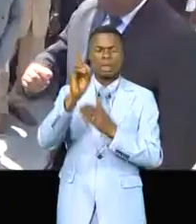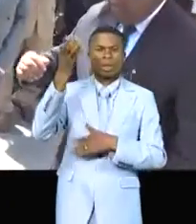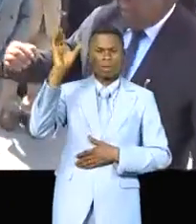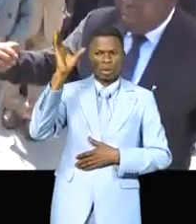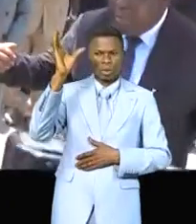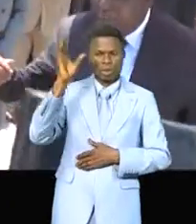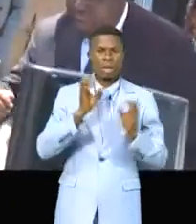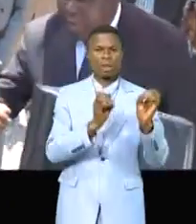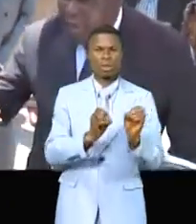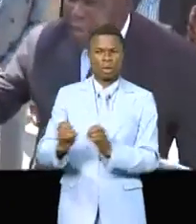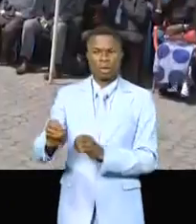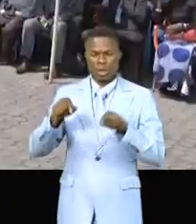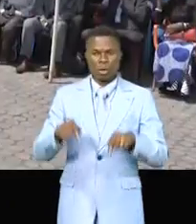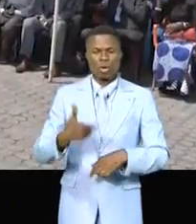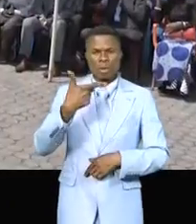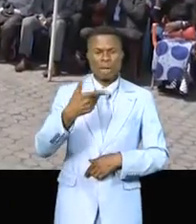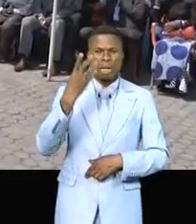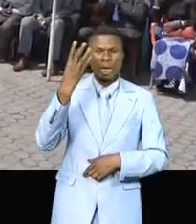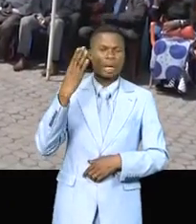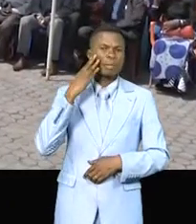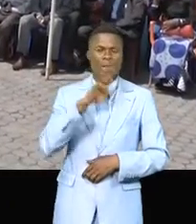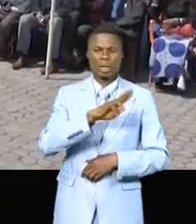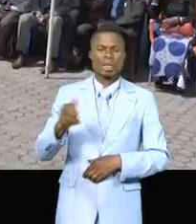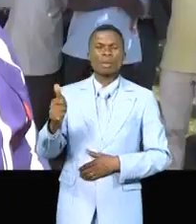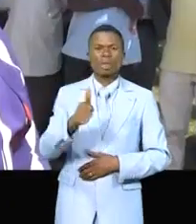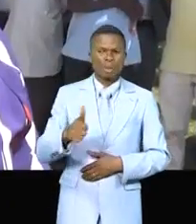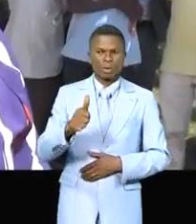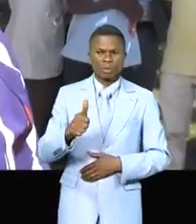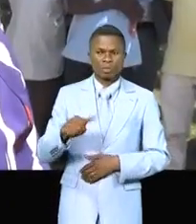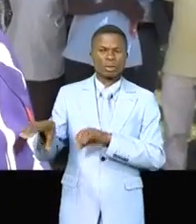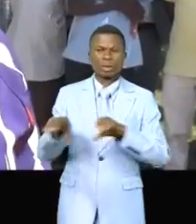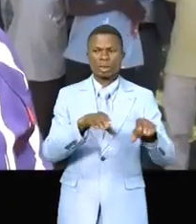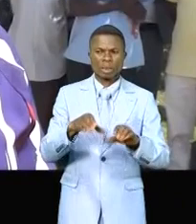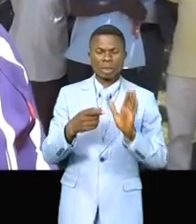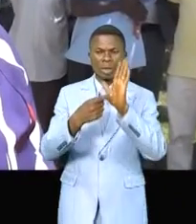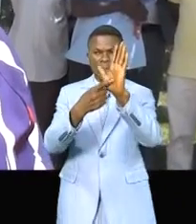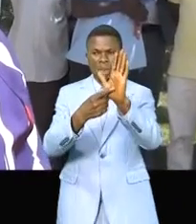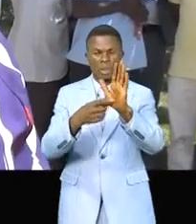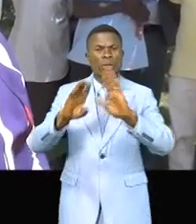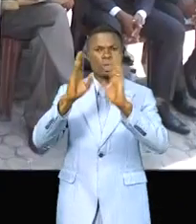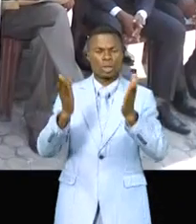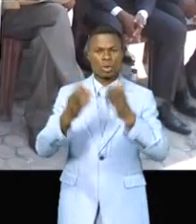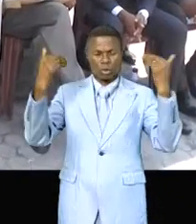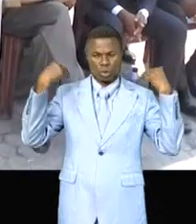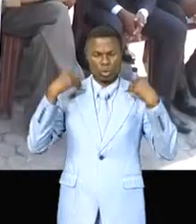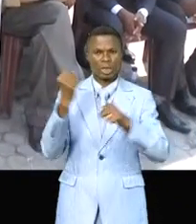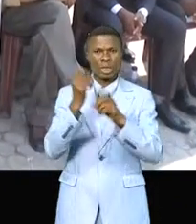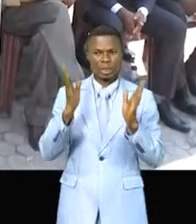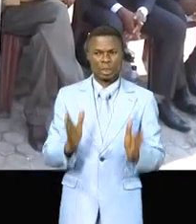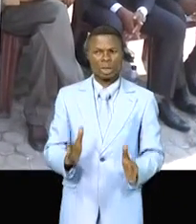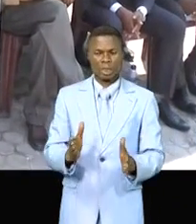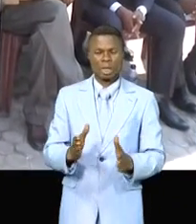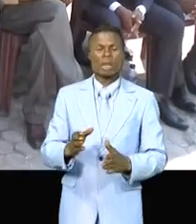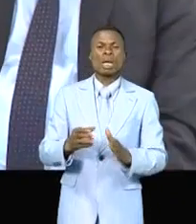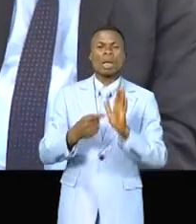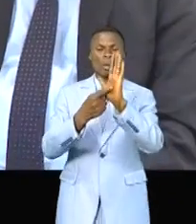a organisé ce mardi 4 mai 2021 une cérémonie de présentation de tous ses cadres et agents au nouveau